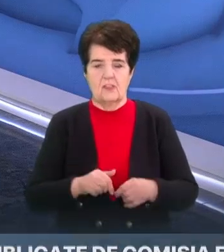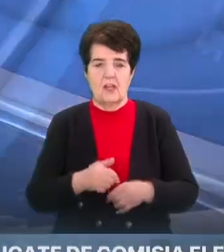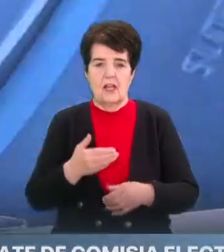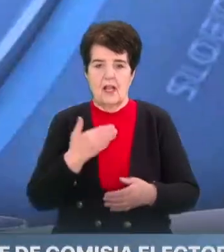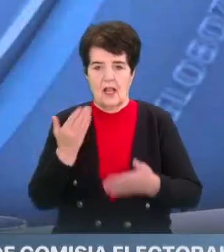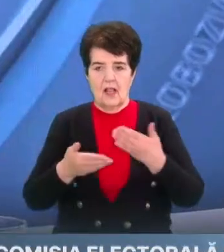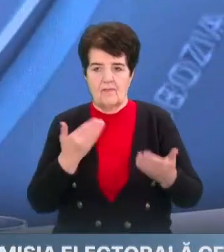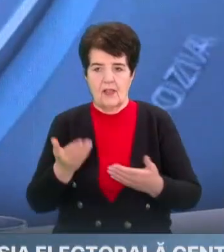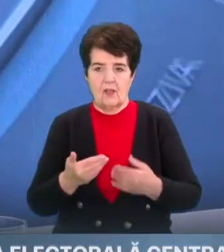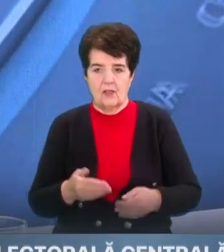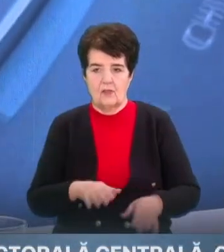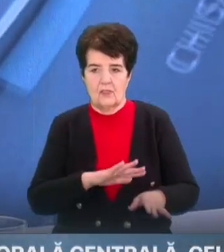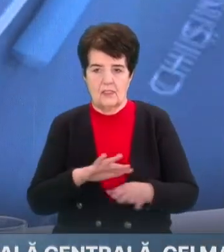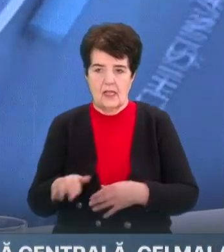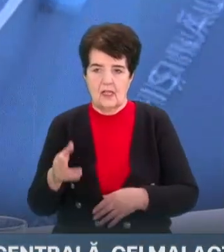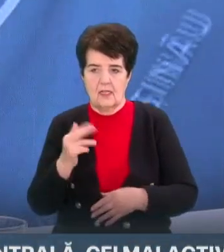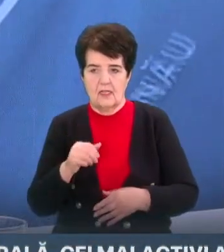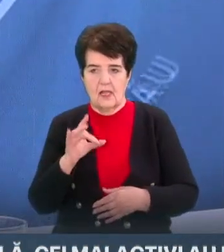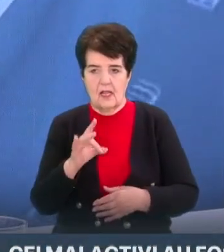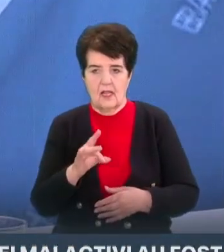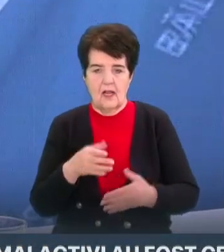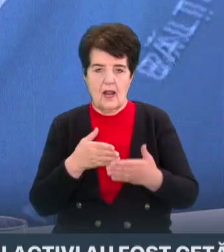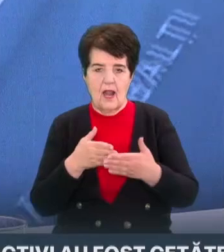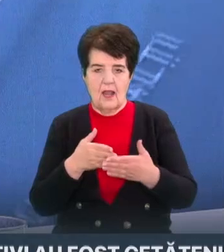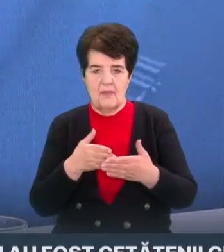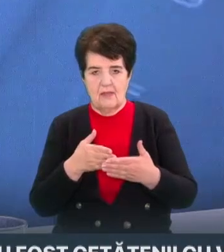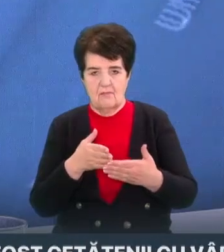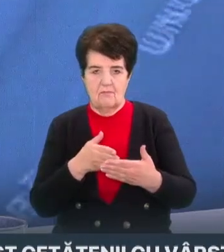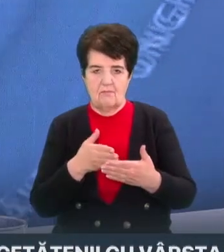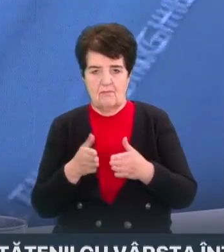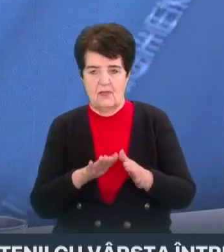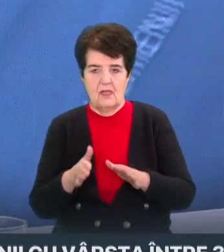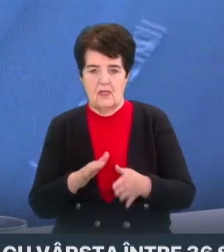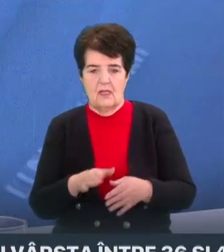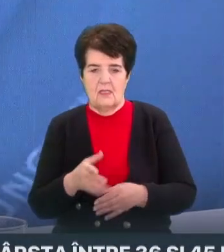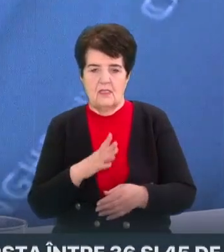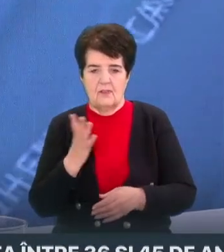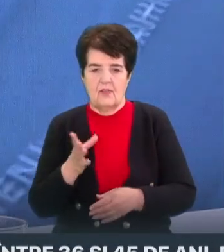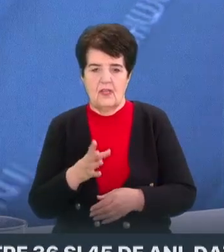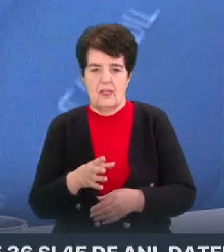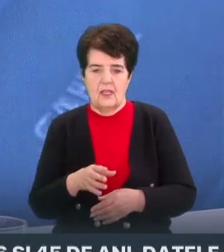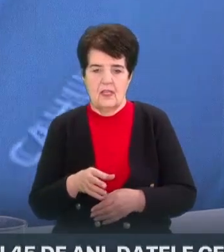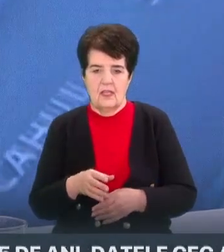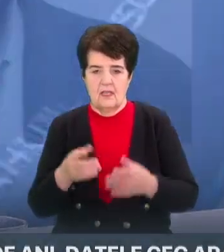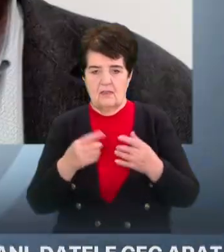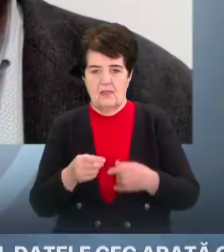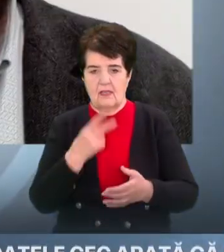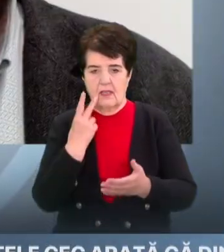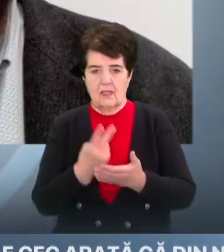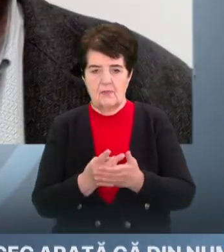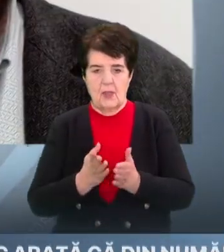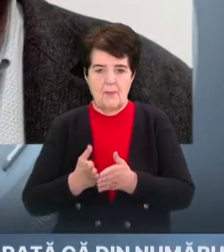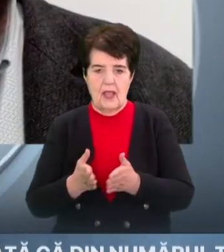referendumul pare să treacă, dar la limite și ar urma să producă efecte juridice. Totuși, dacă ne uităm pe